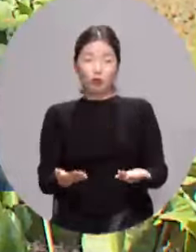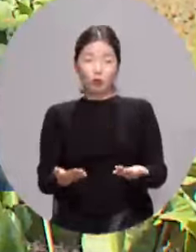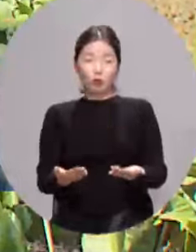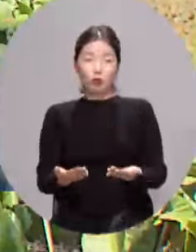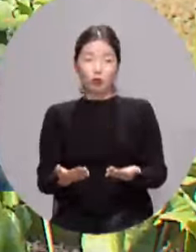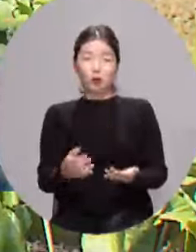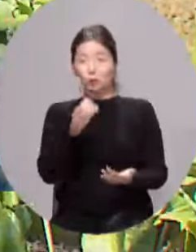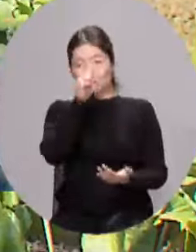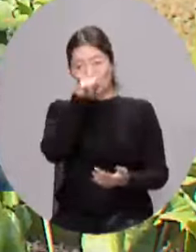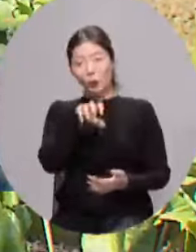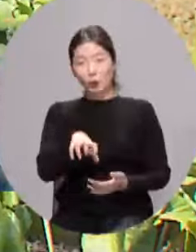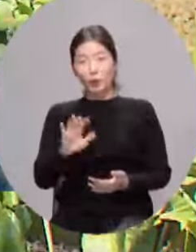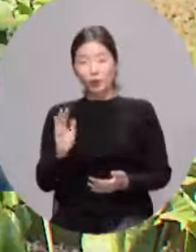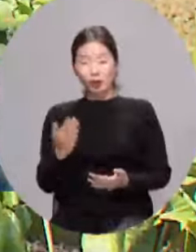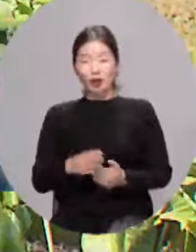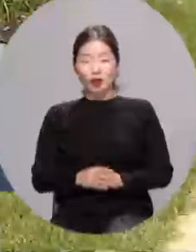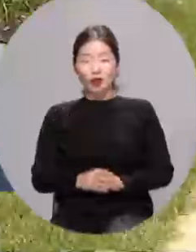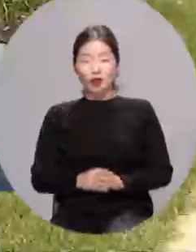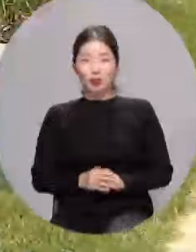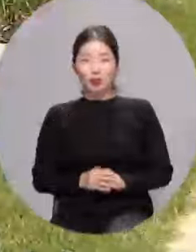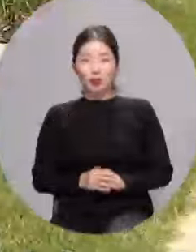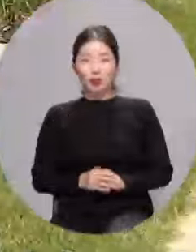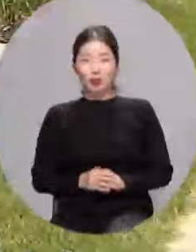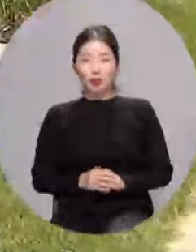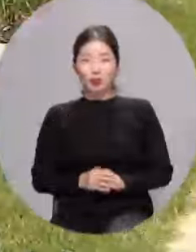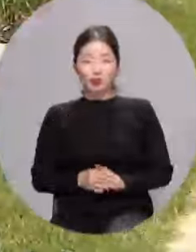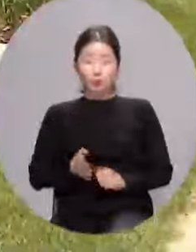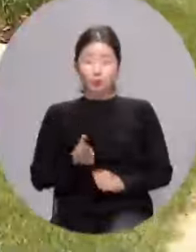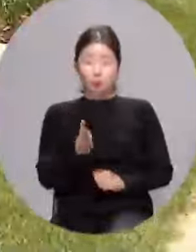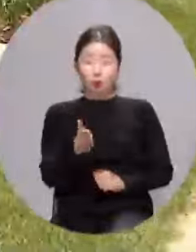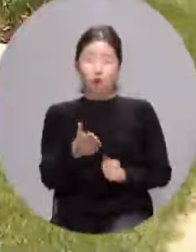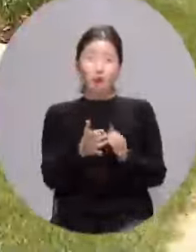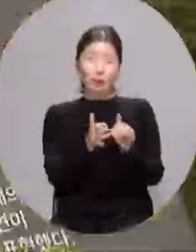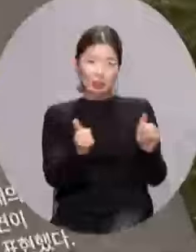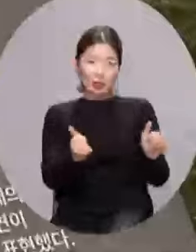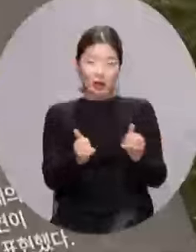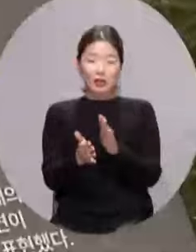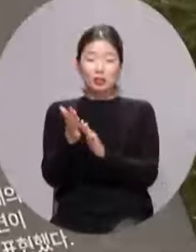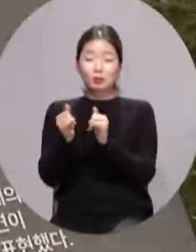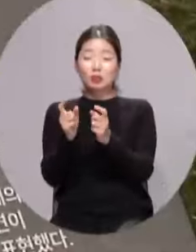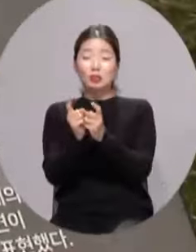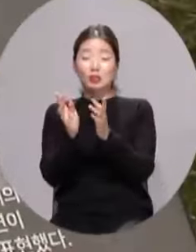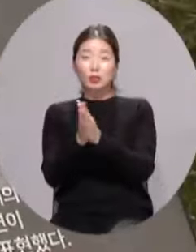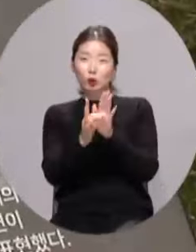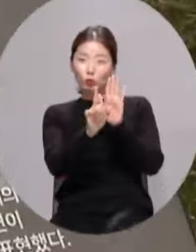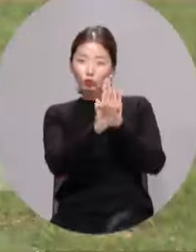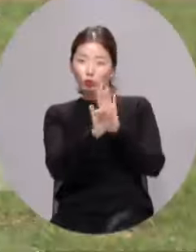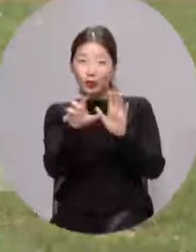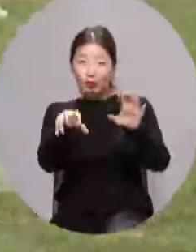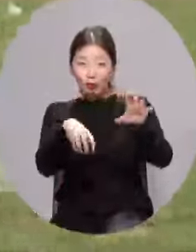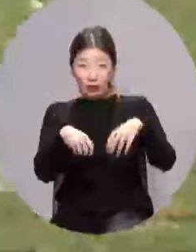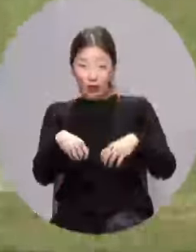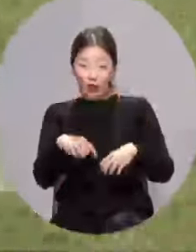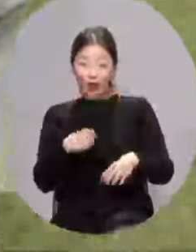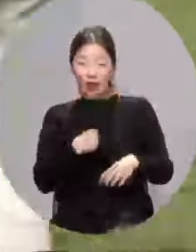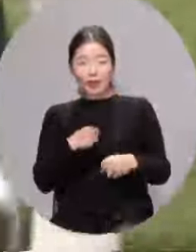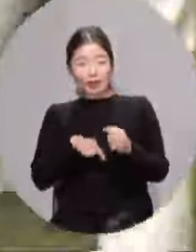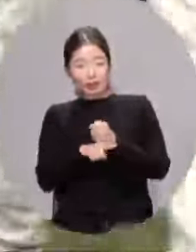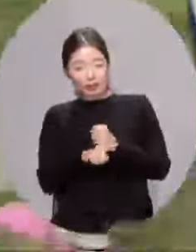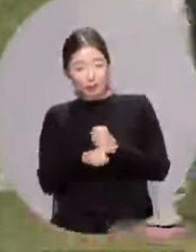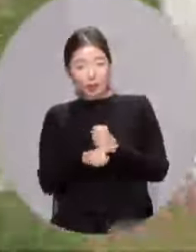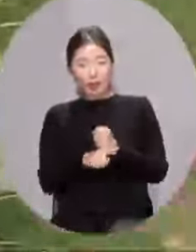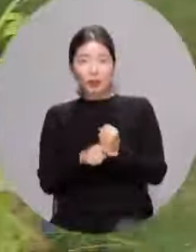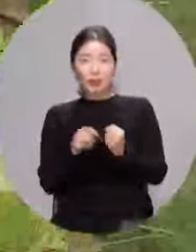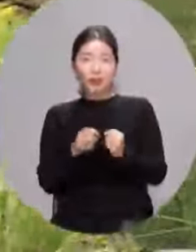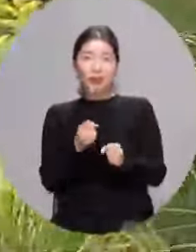있는 아주 그냥 좋은 공간이라고 생각해요. 전문 작가들은 물론 시민들이 직접 공모에 참여해 저마다의 의미와 색을